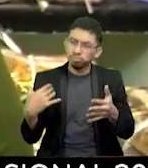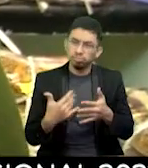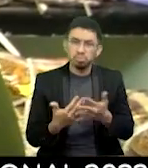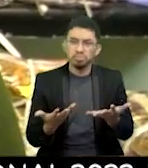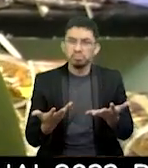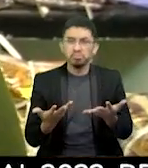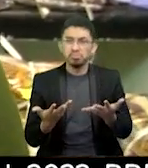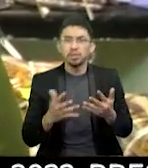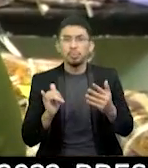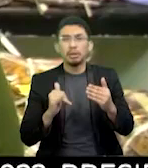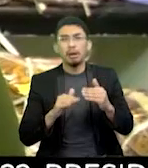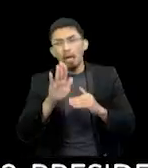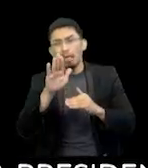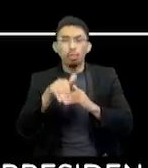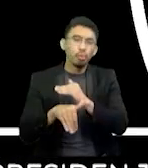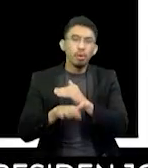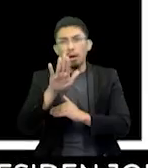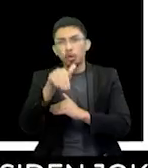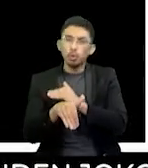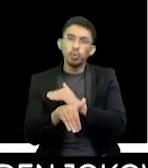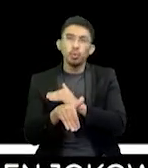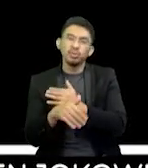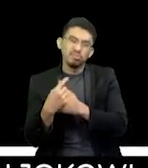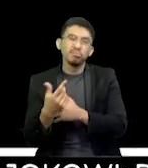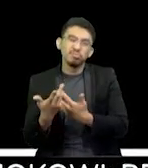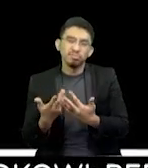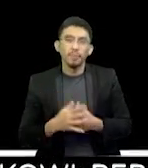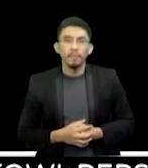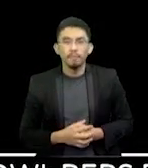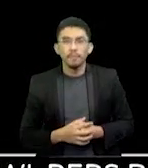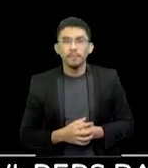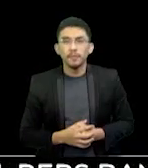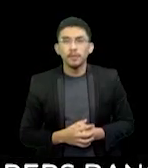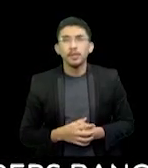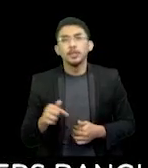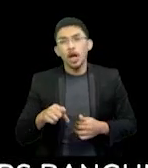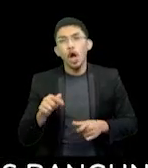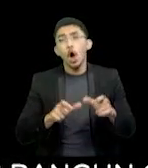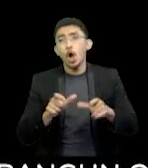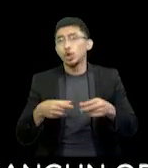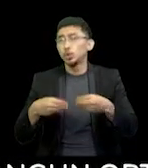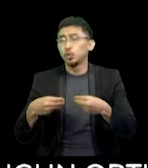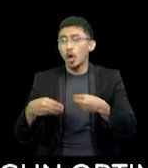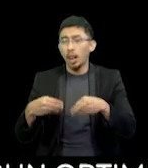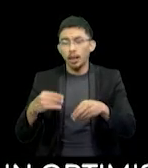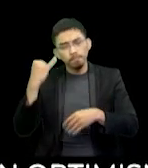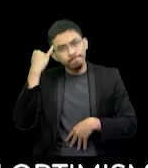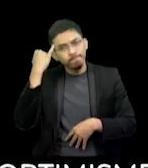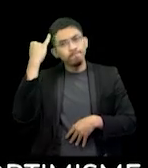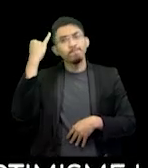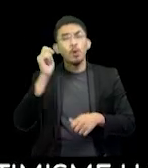kebanyakannya sepi daripada ramenya gitu. Para pedagang berinovasi membuat akun media sosial Instagram yang berisi toko-toko